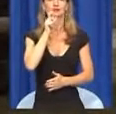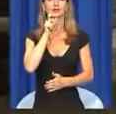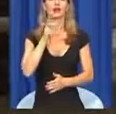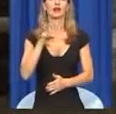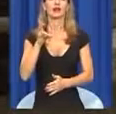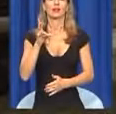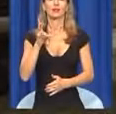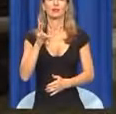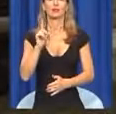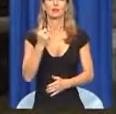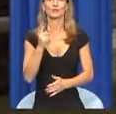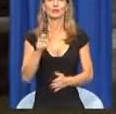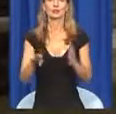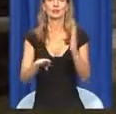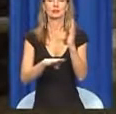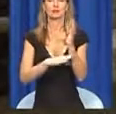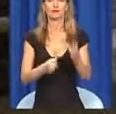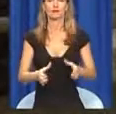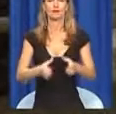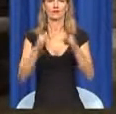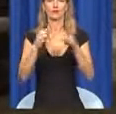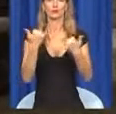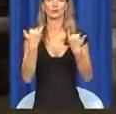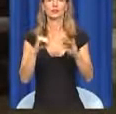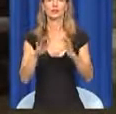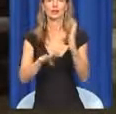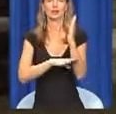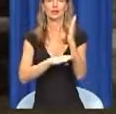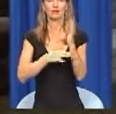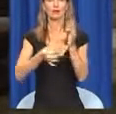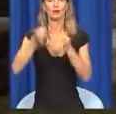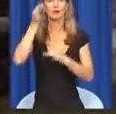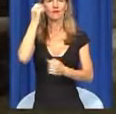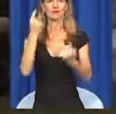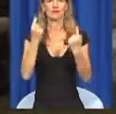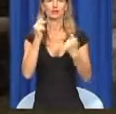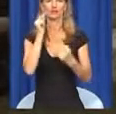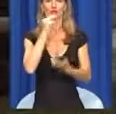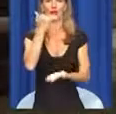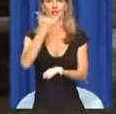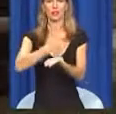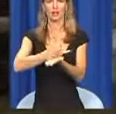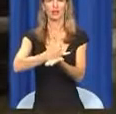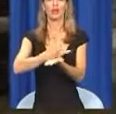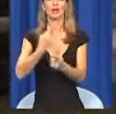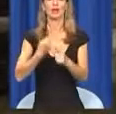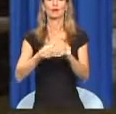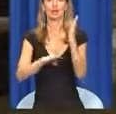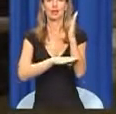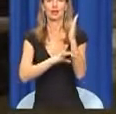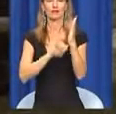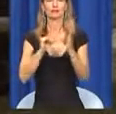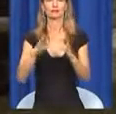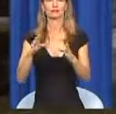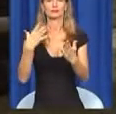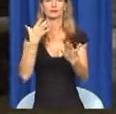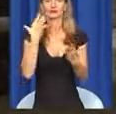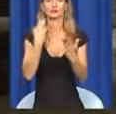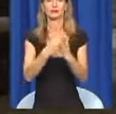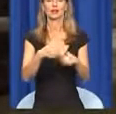Адже стовбур і гілки цього дивного баобаба дуже нагадують величезний чайник. Тому дерево і присвоїли